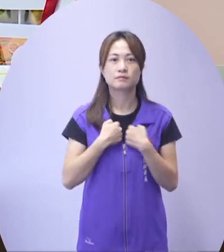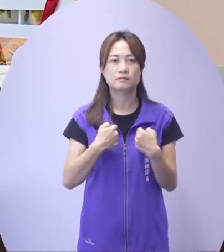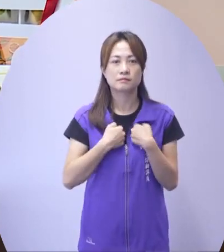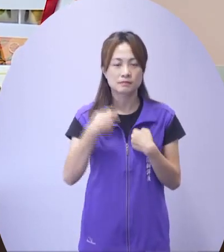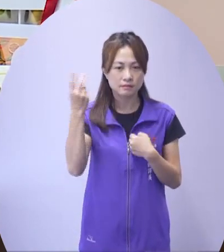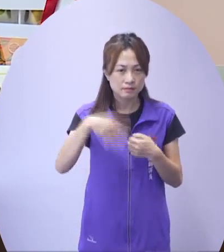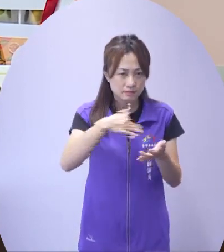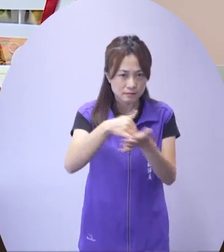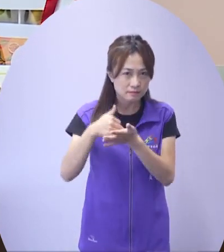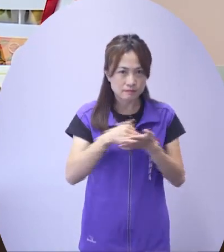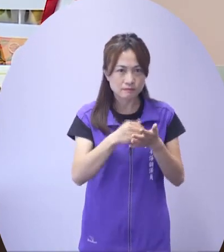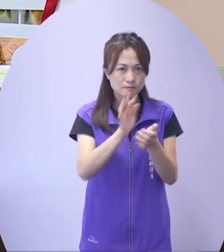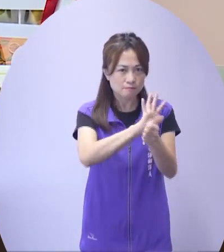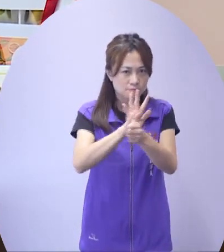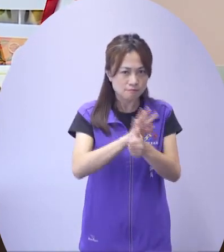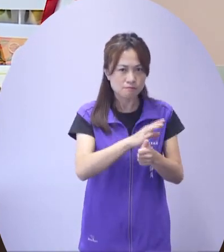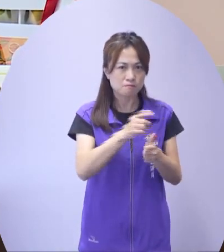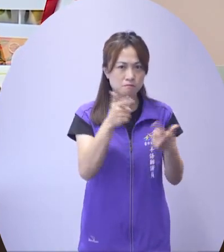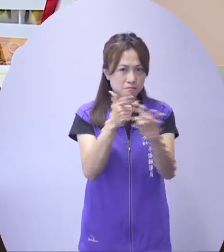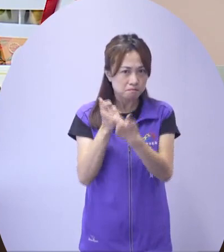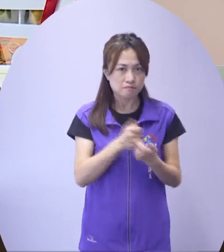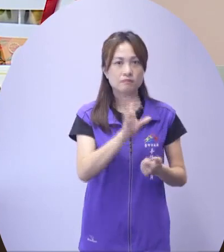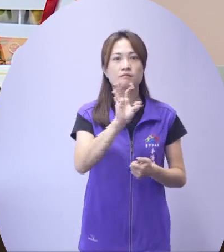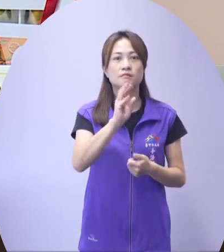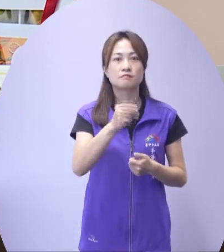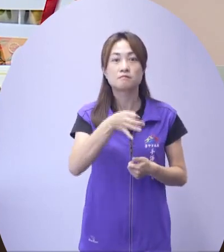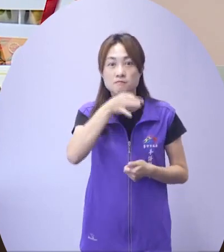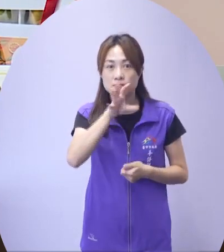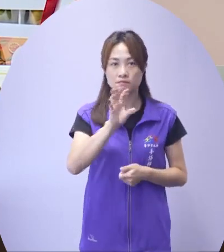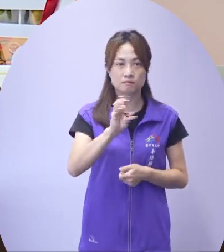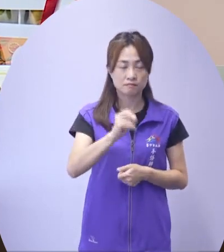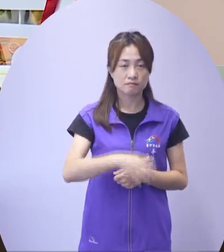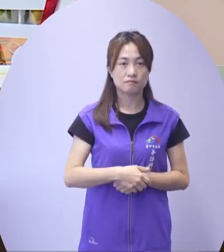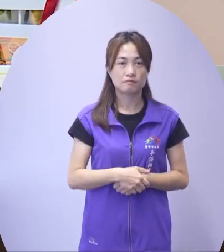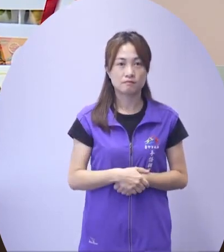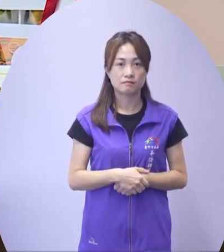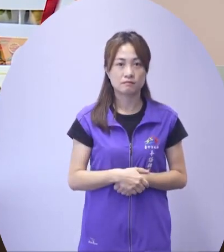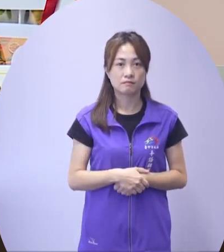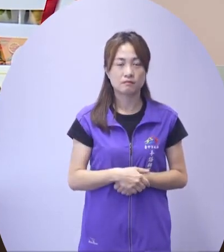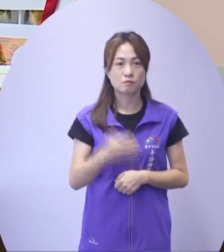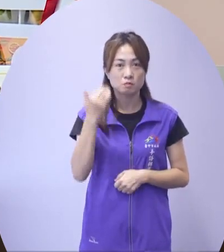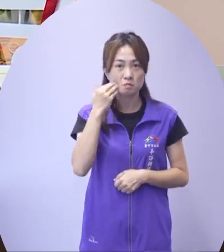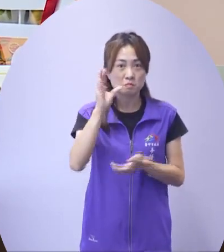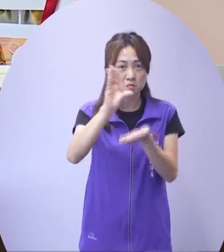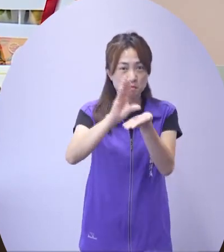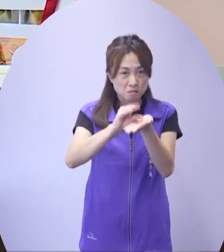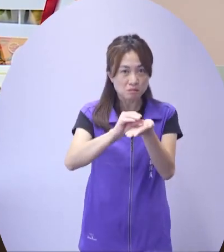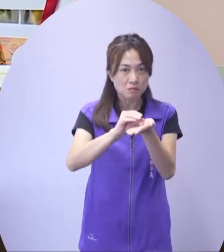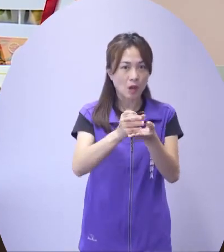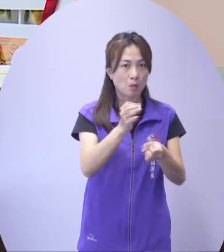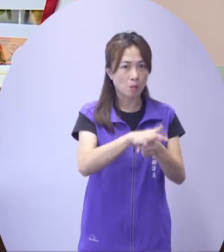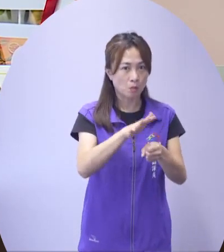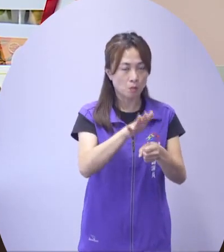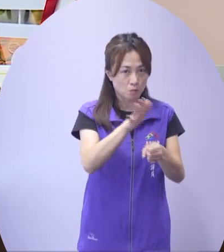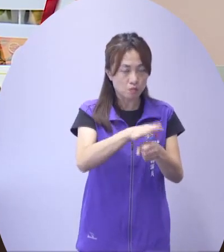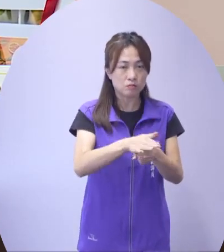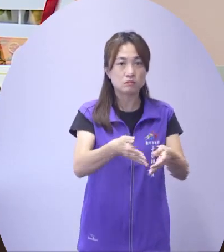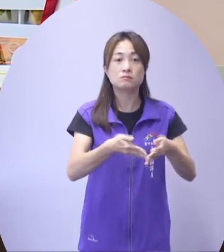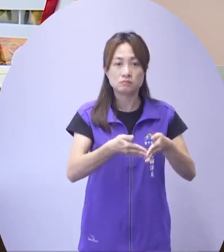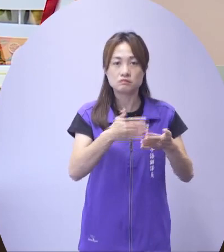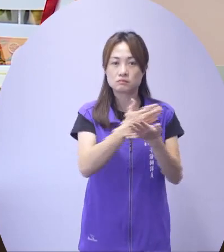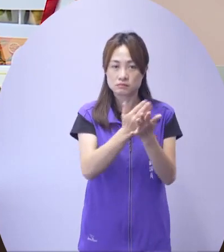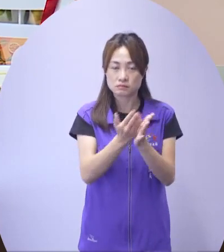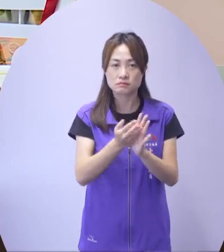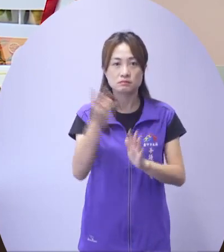资源，因为我们必须要去盘到底什么东西还剩多少，有没有不足的，过去消耗掉的等等，那以及提出大规模社区